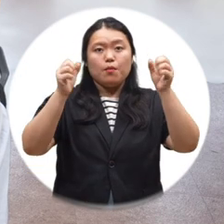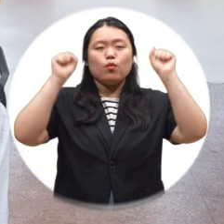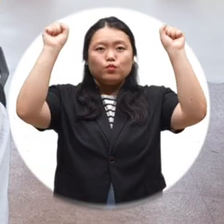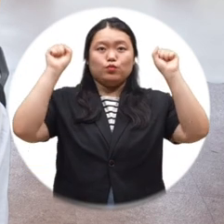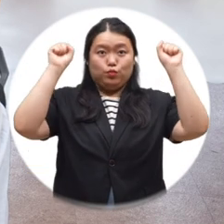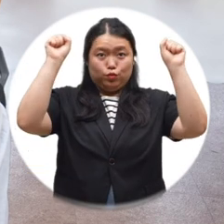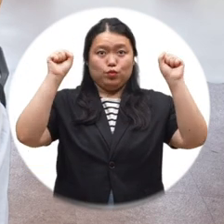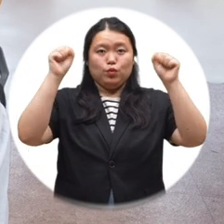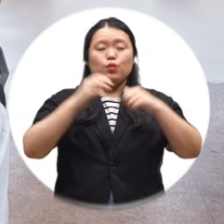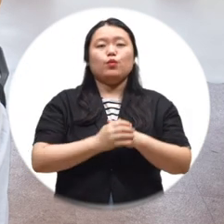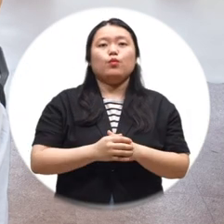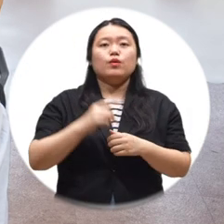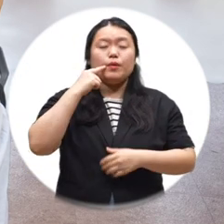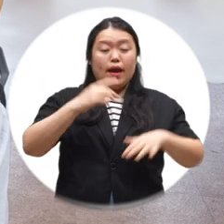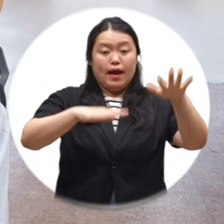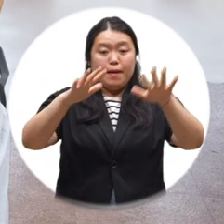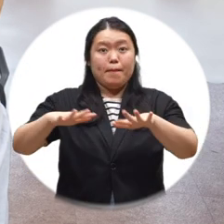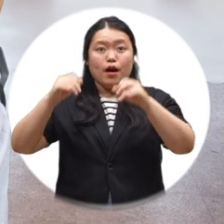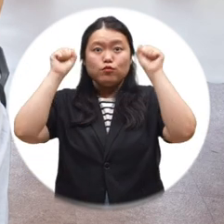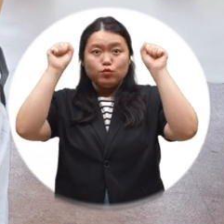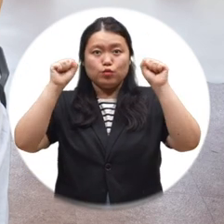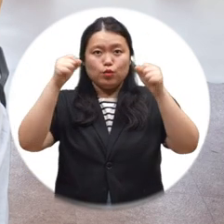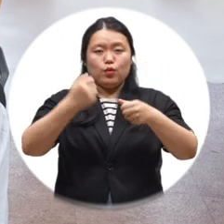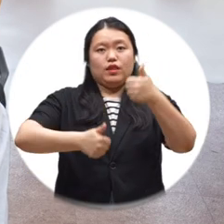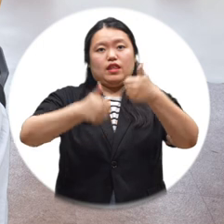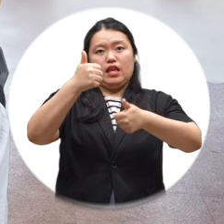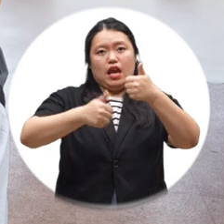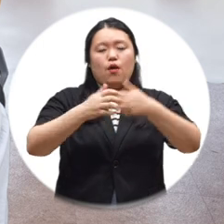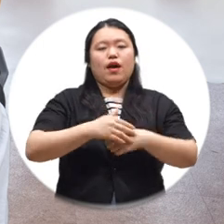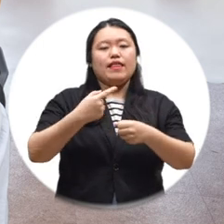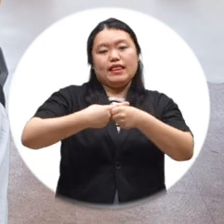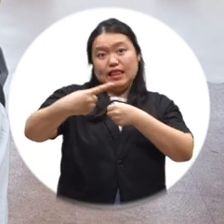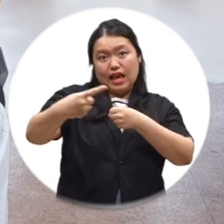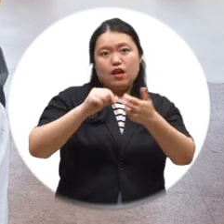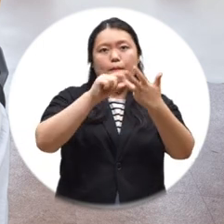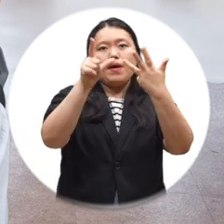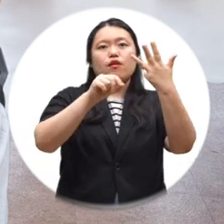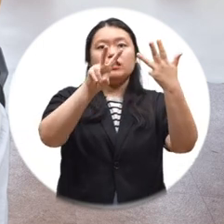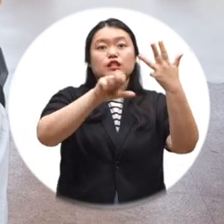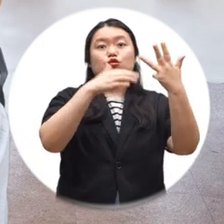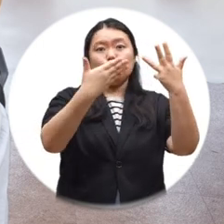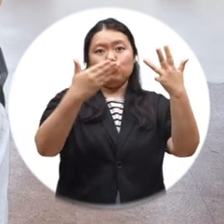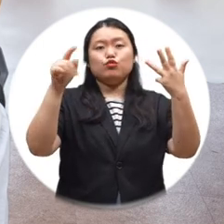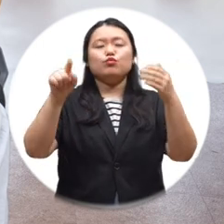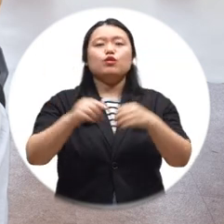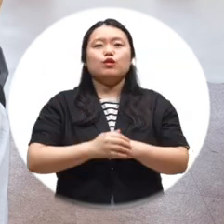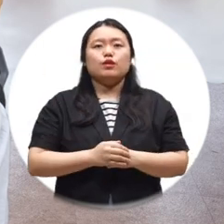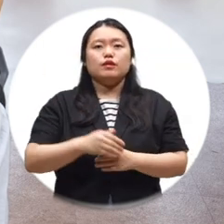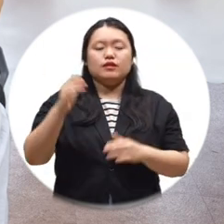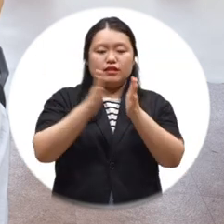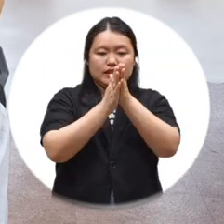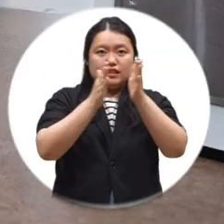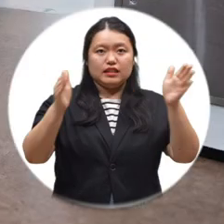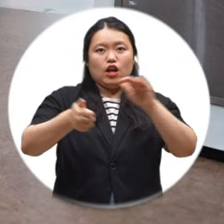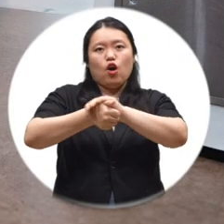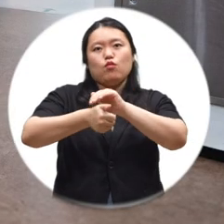전국 해양스포츠재전이 2025년 8월 29일부터 9월 1일까지 거북섬에서